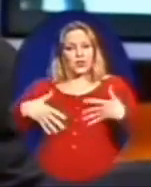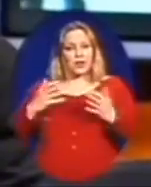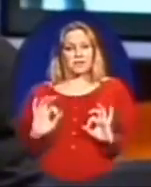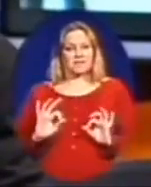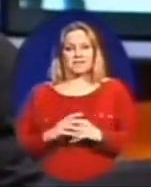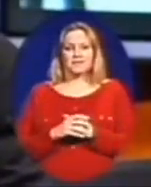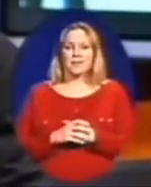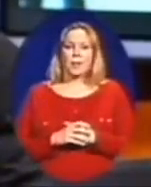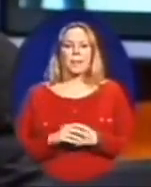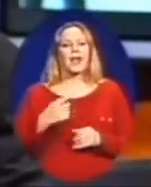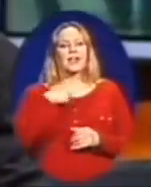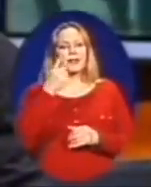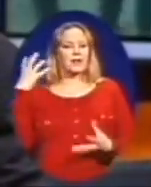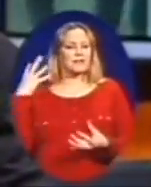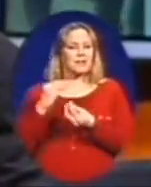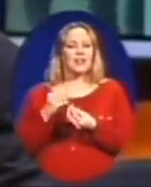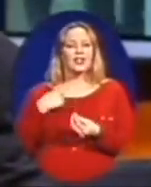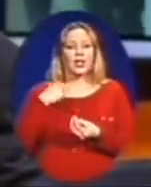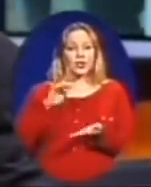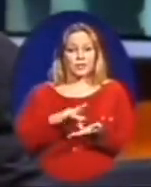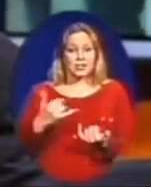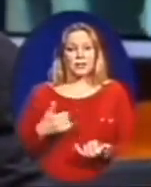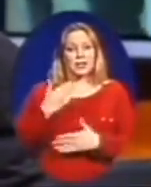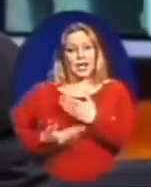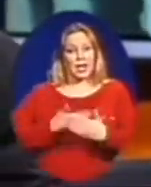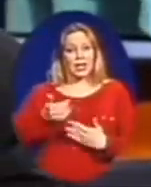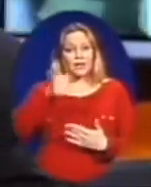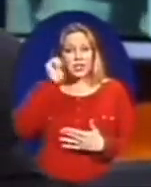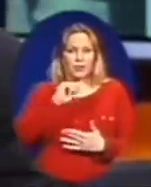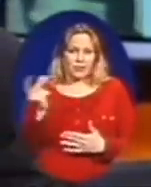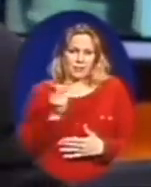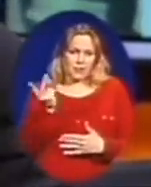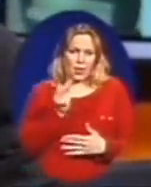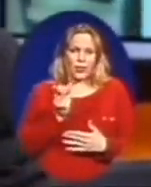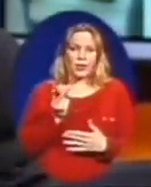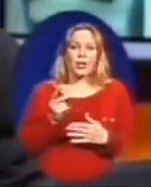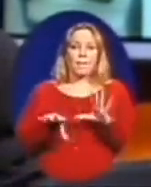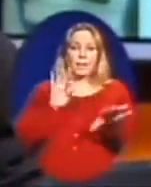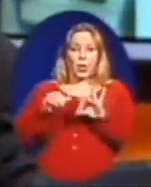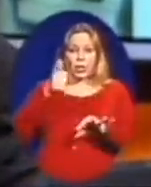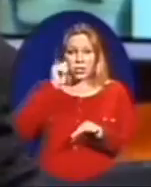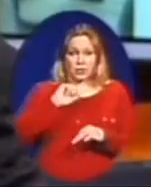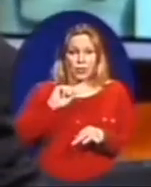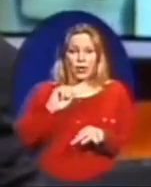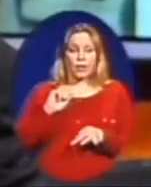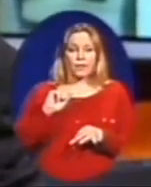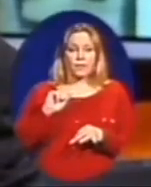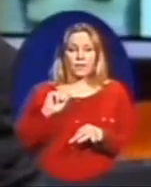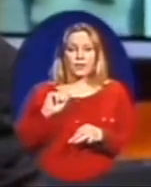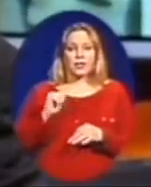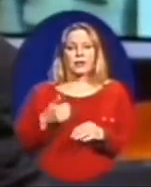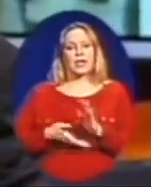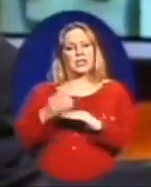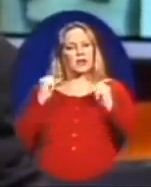מאושש לחלוטין. אני אמרתי לאורך כל הדרך שאנחנו נמצאים בתהליך, ואתמול, אין ספק שמן הבחירות אתמול,